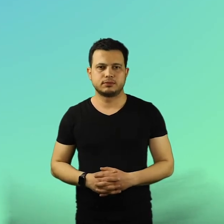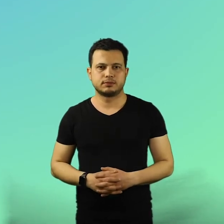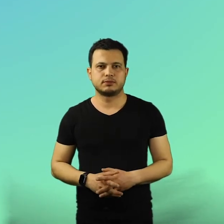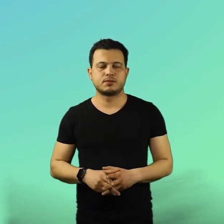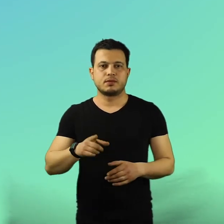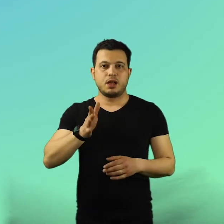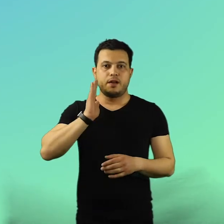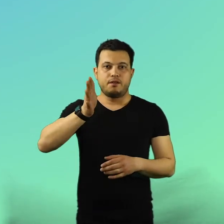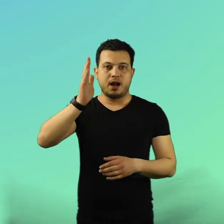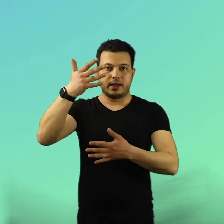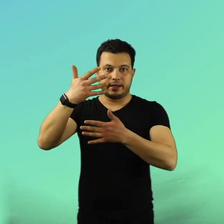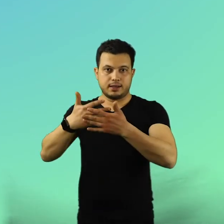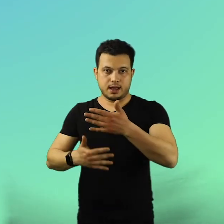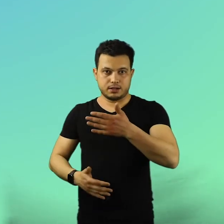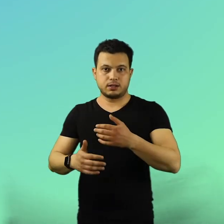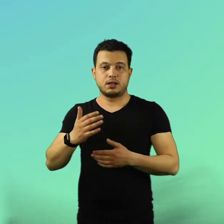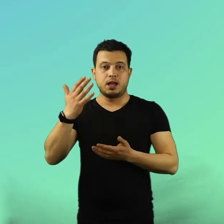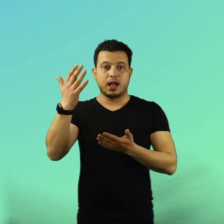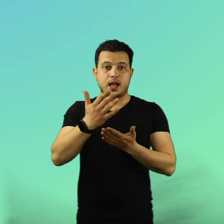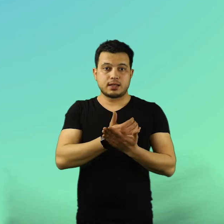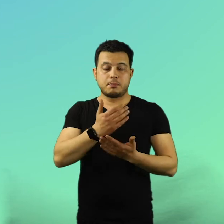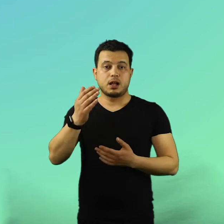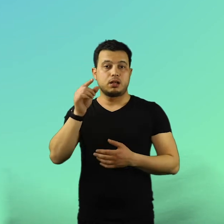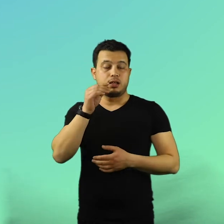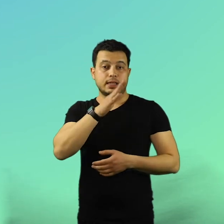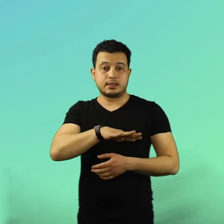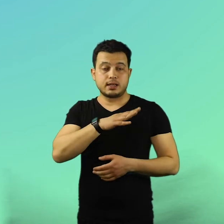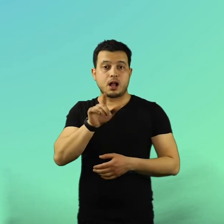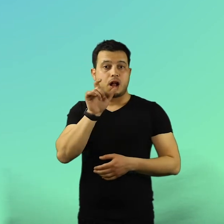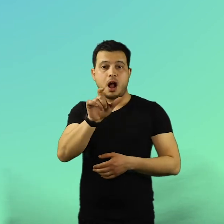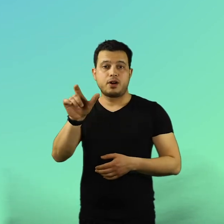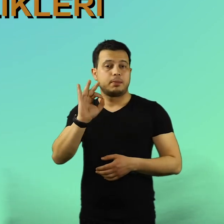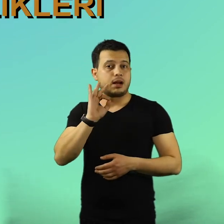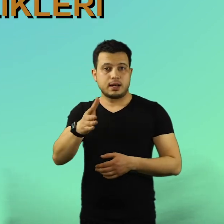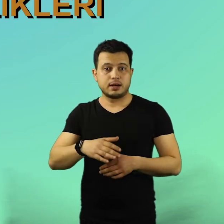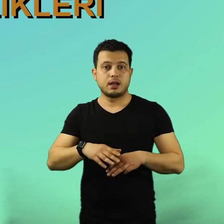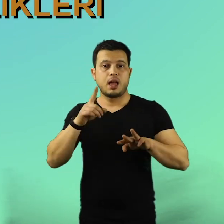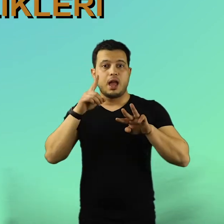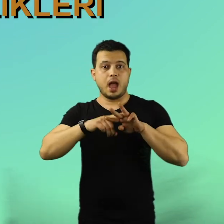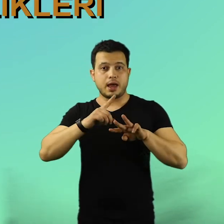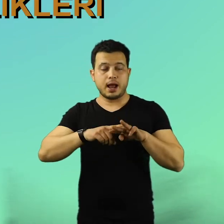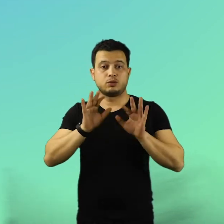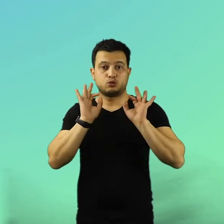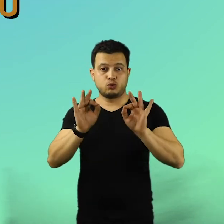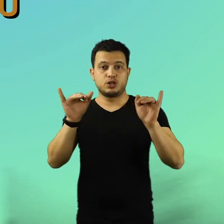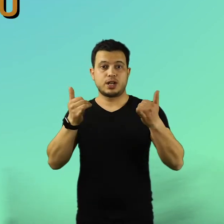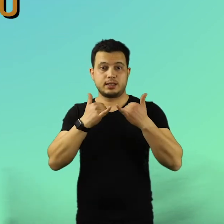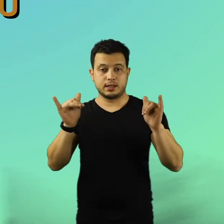Etkinlikler Kazandırılmak istenen kavramlar Eren günü şenlikleri